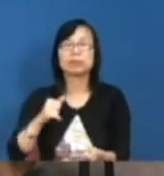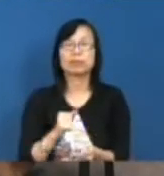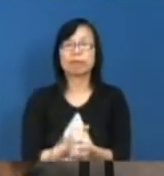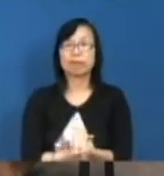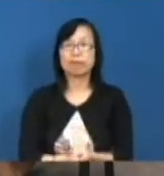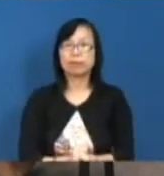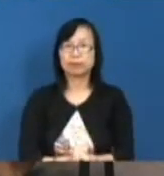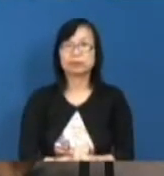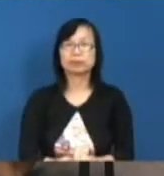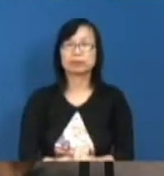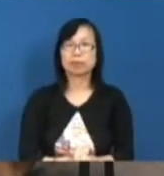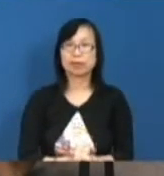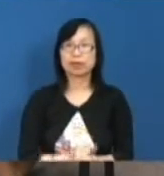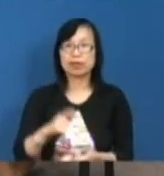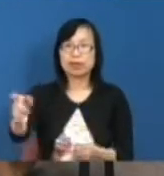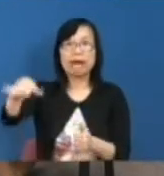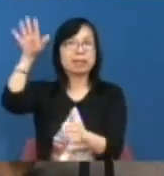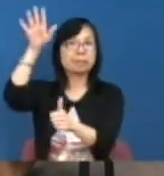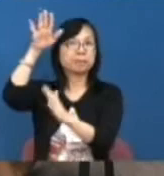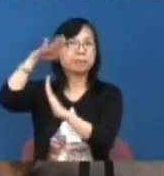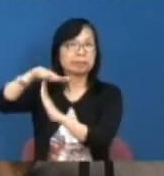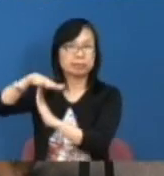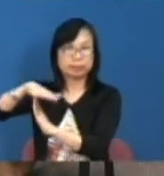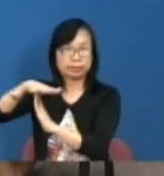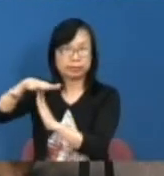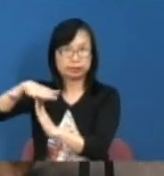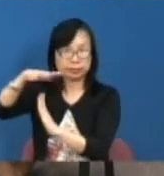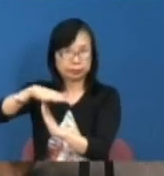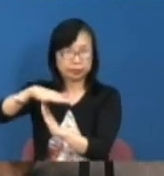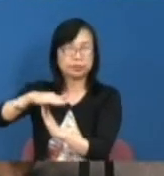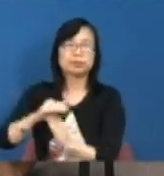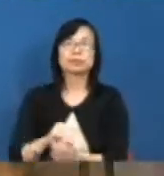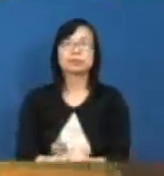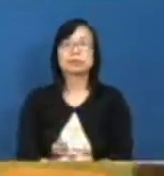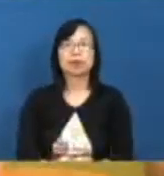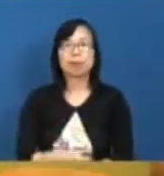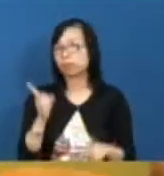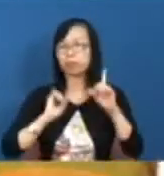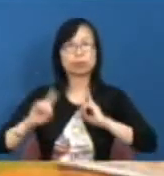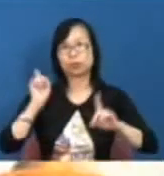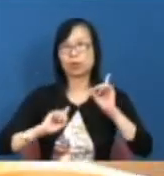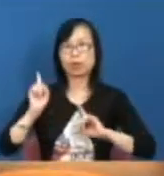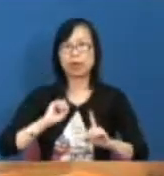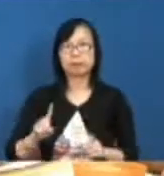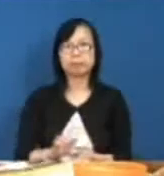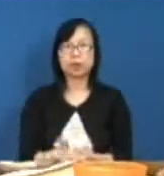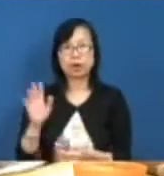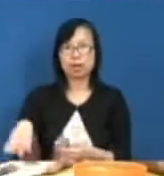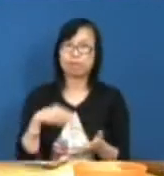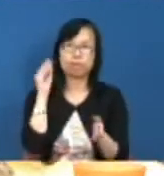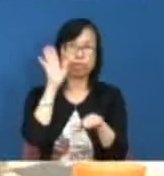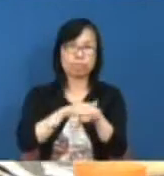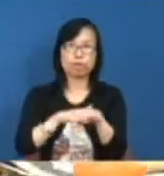定係呢張？ 啊，就即刻走去制止佢啦。呢個就即刻制止佢啦。好啦，唔緊要，我就慢慢掟上網。 好